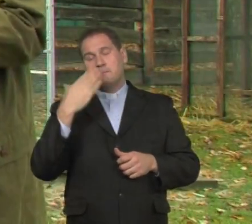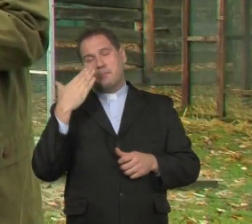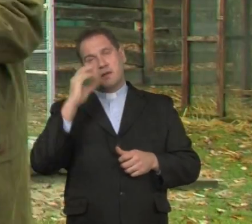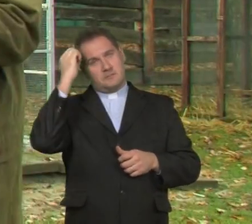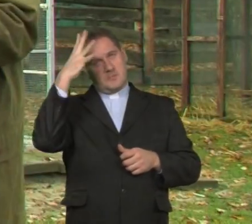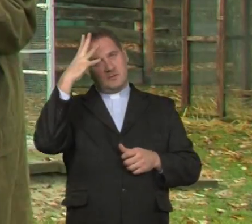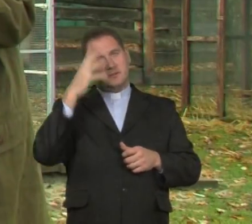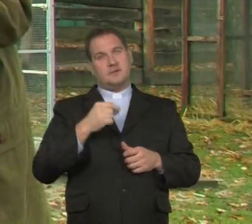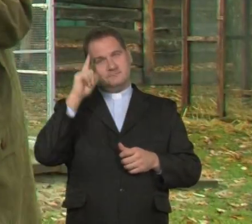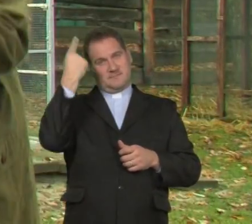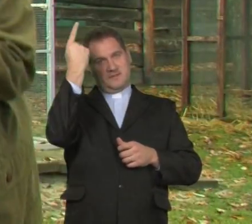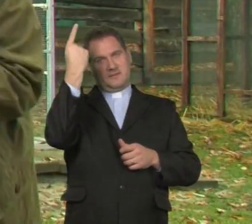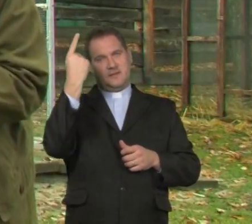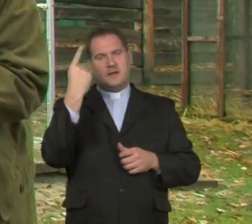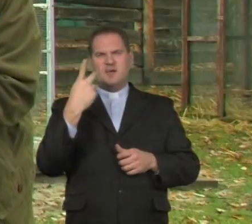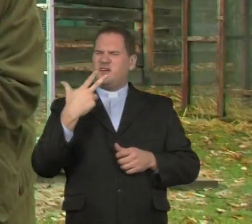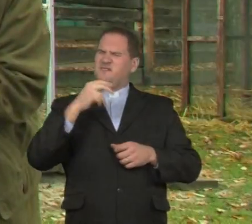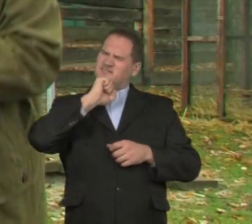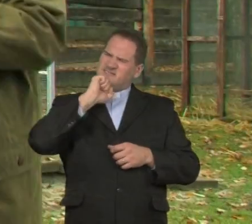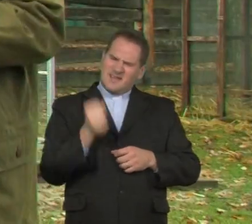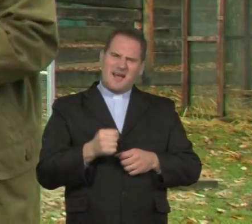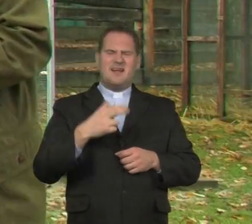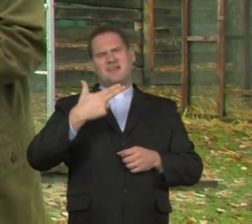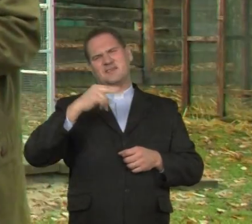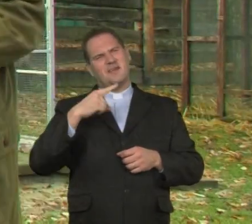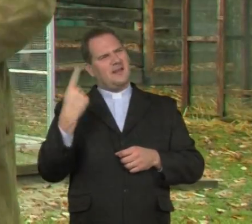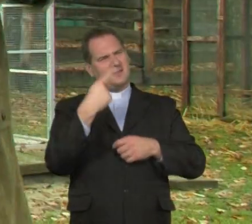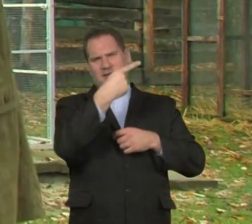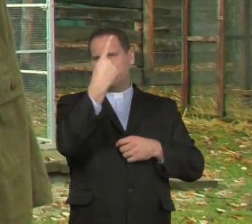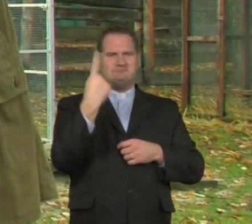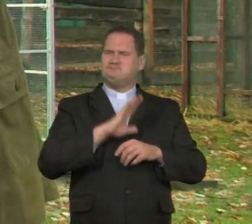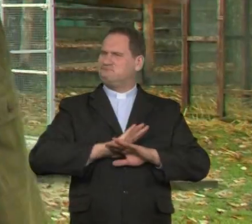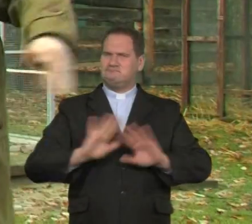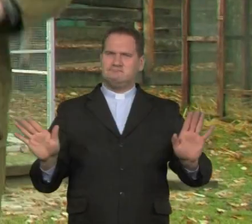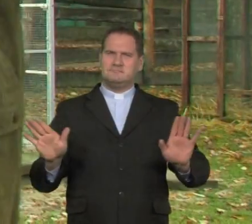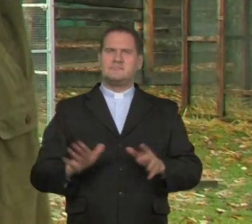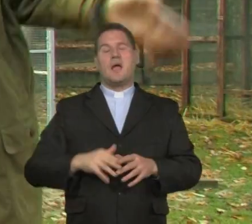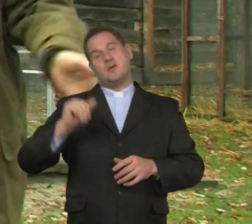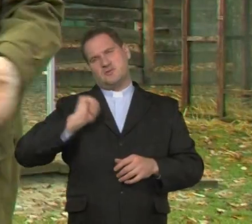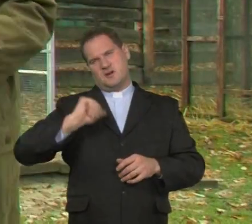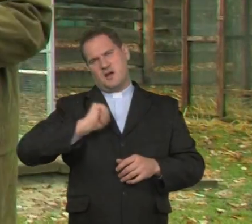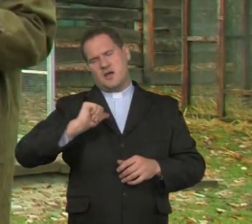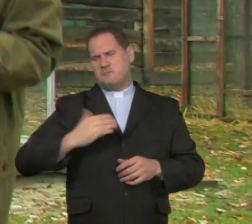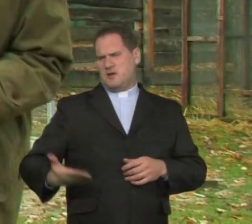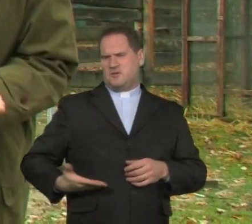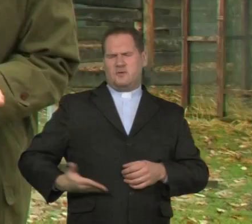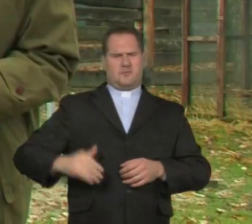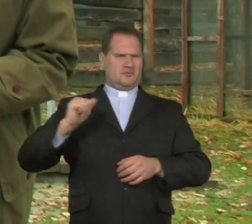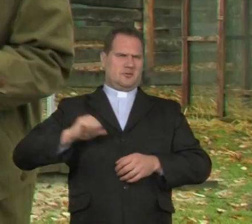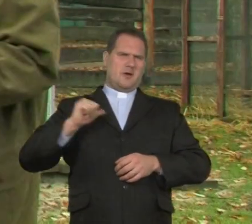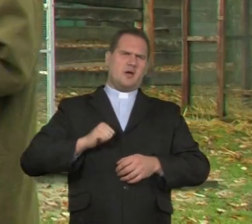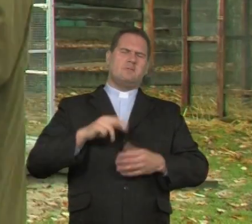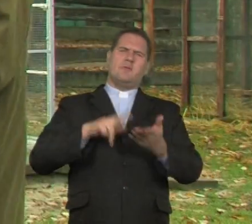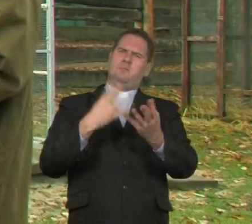Generalnie myszołowy tak się... Takie są cwane w tej chwili, takie są mądre, że nie latają, nie polują. Są dosyć leniwe,